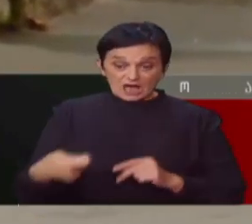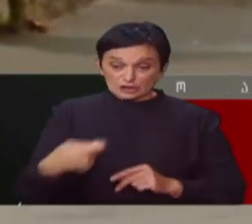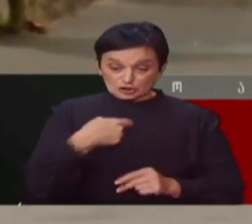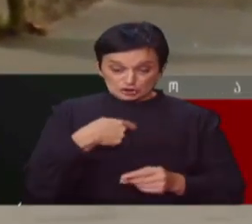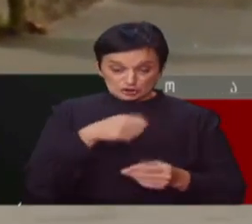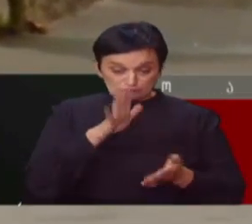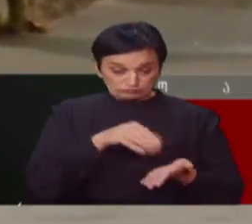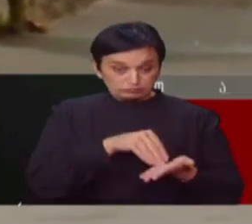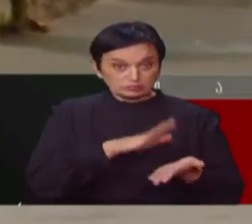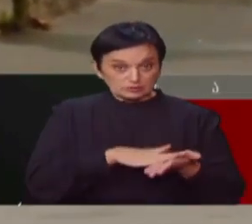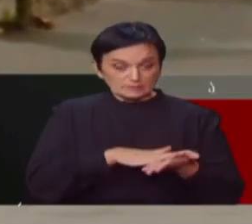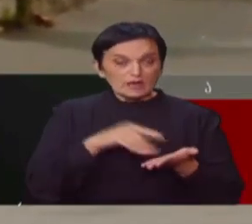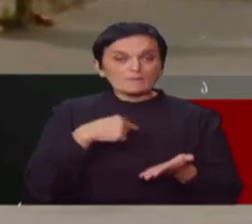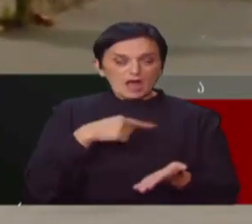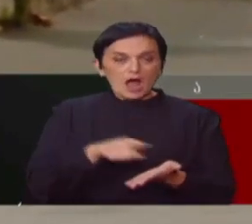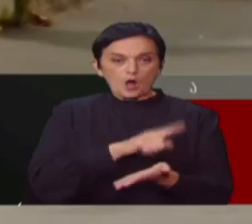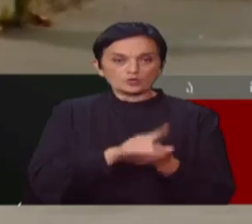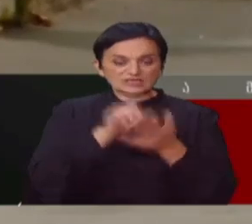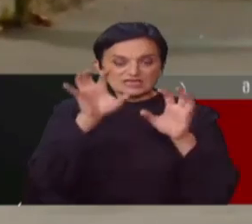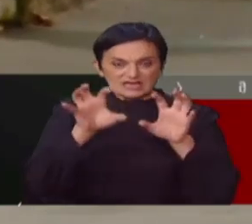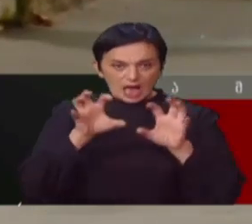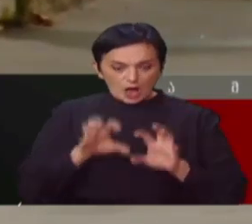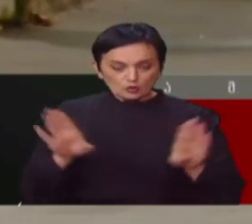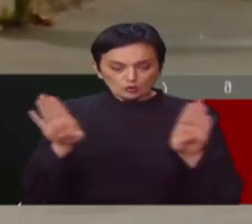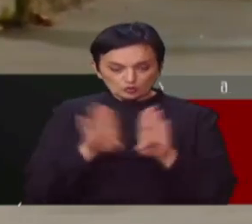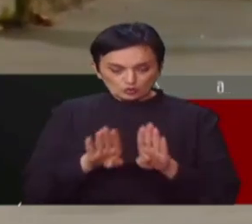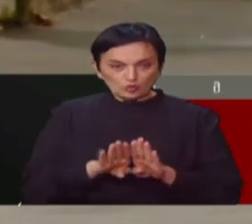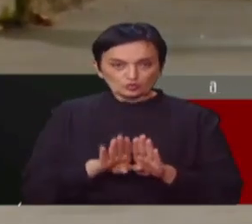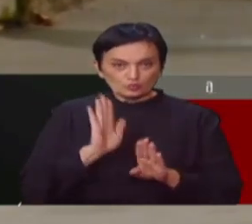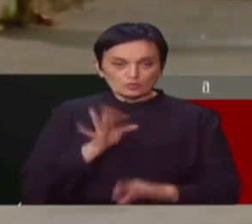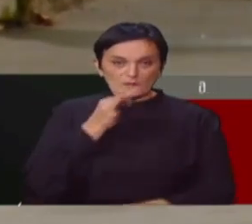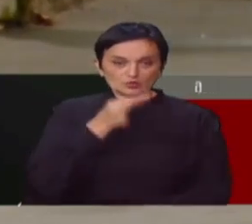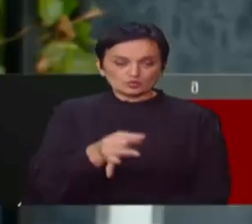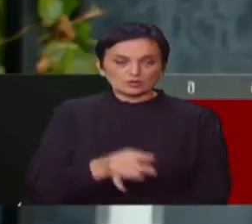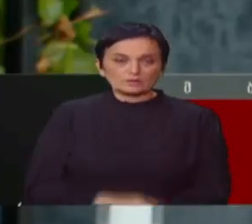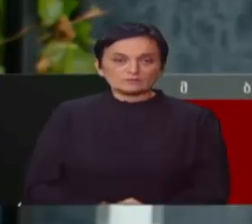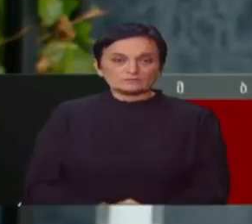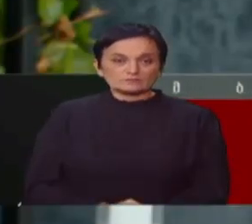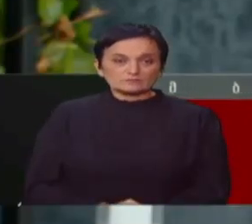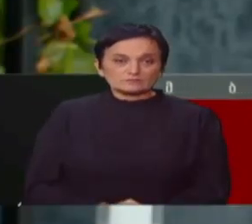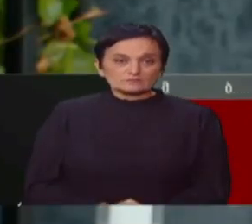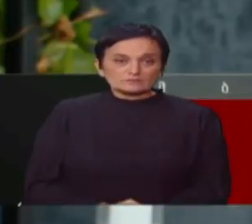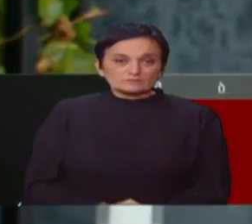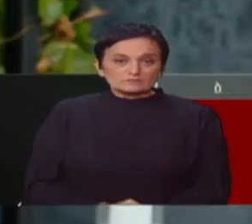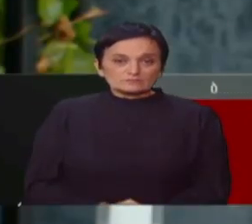ნუ ახლა მე აუცილებლად კანონის ფარგლებში შესაბამის ვადებში გავცემ ამაზე პასუხს.